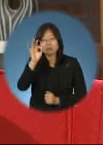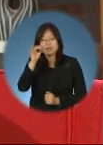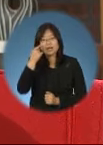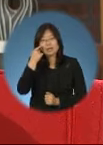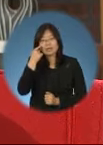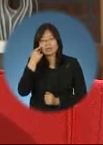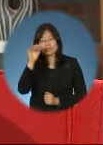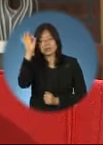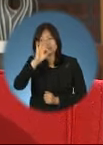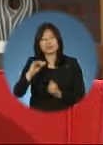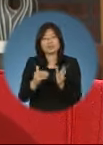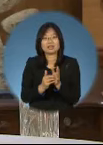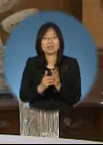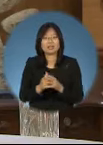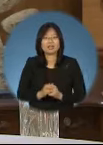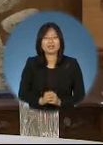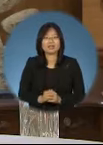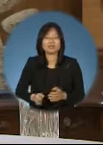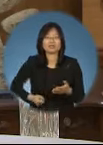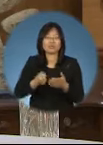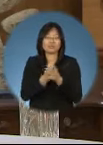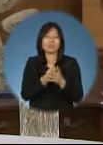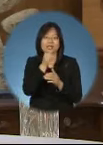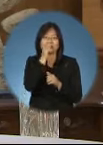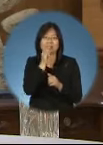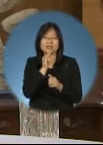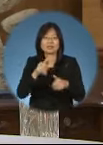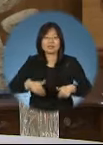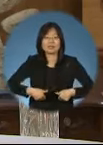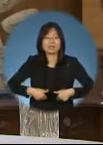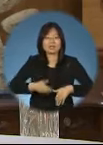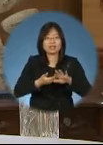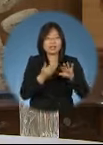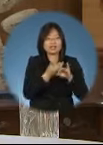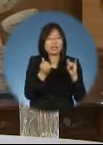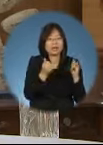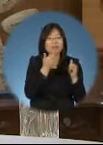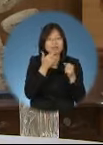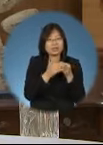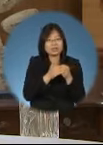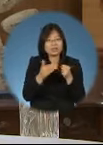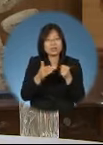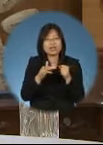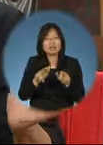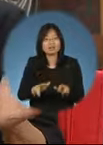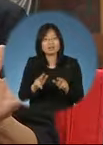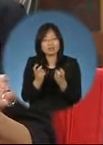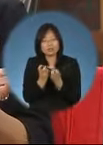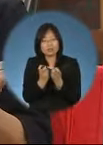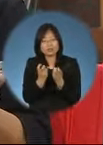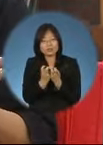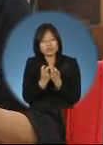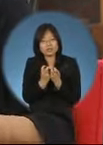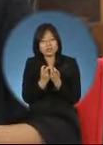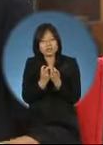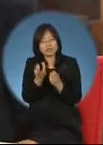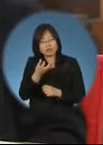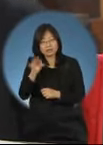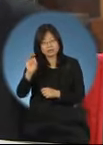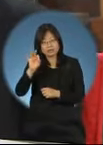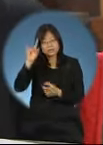찾은 거죠. 전이 그때 용기가 있었어야 돼요. 당연하죠. 남들 네. 안 하는 거니까요. 글쎄요. 이게 예. 뭐 어떻게 받아들일